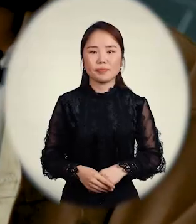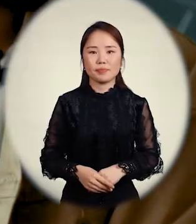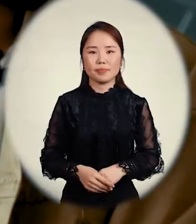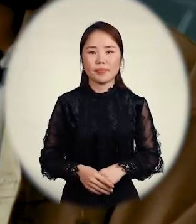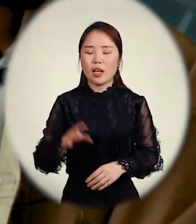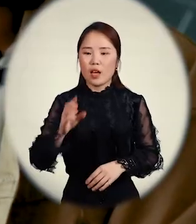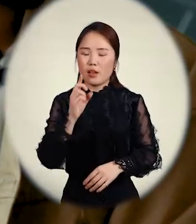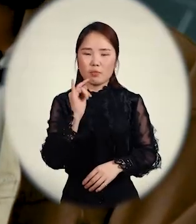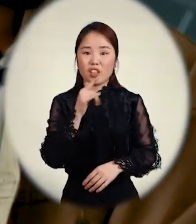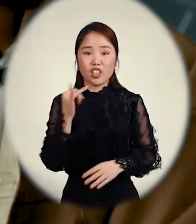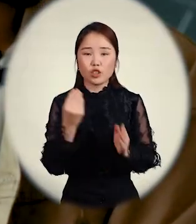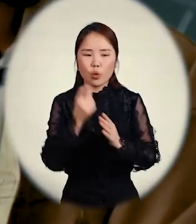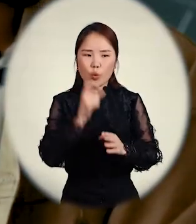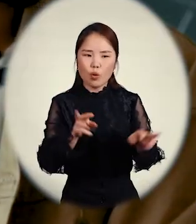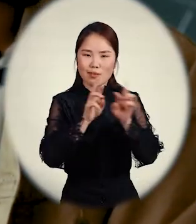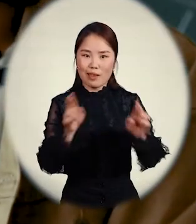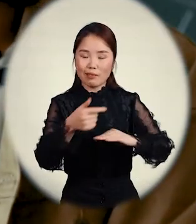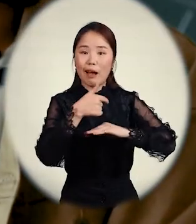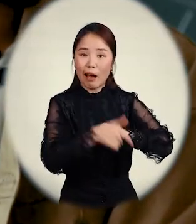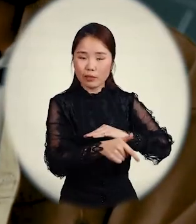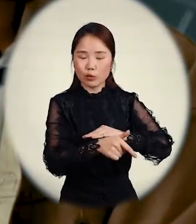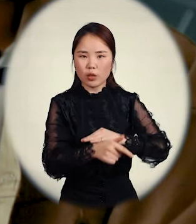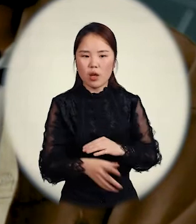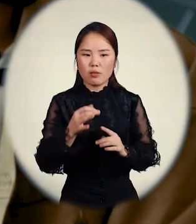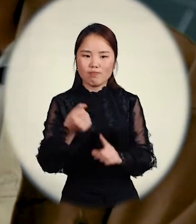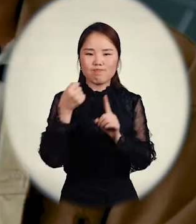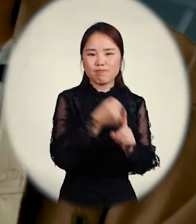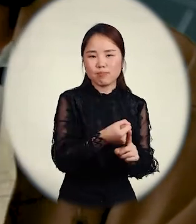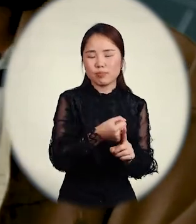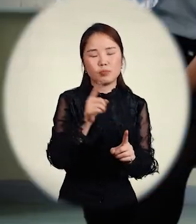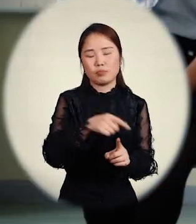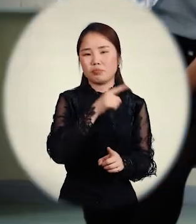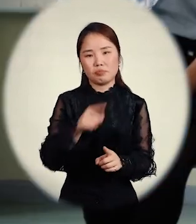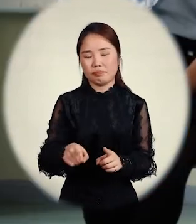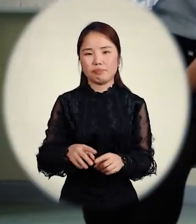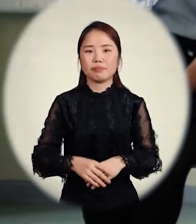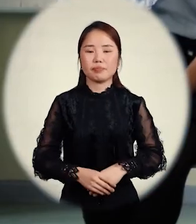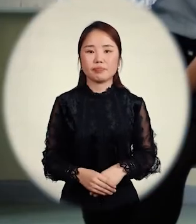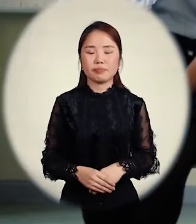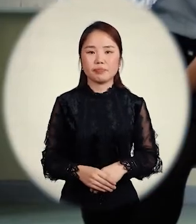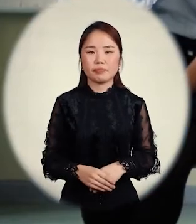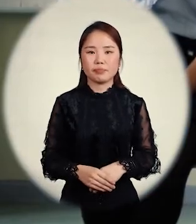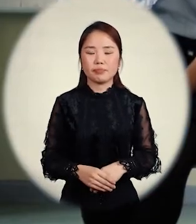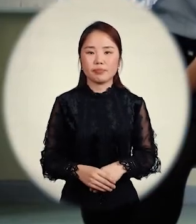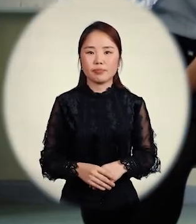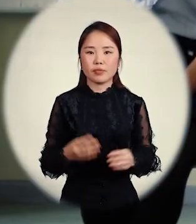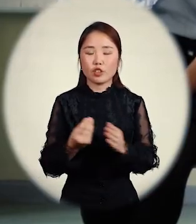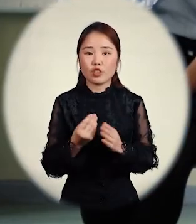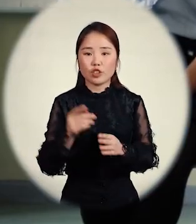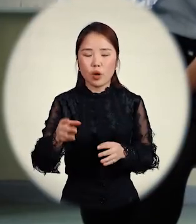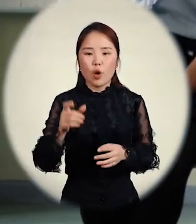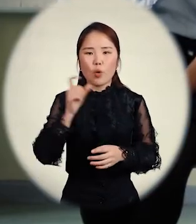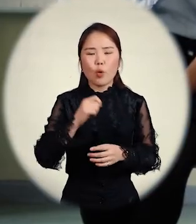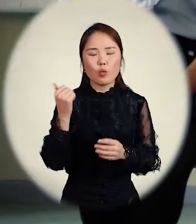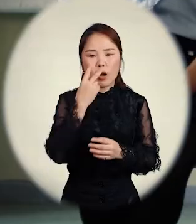За, битгий хүний ялаг тэгээд үнтэй эрэх тэгш харьцлаа. Аа. Тэгээд битгий гоёчл, нэг нэг